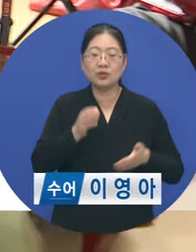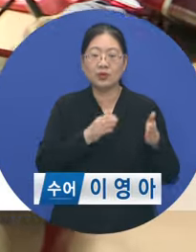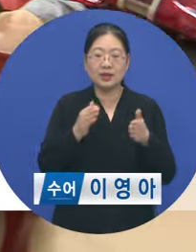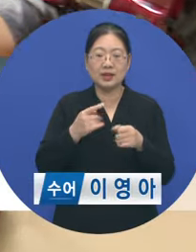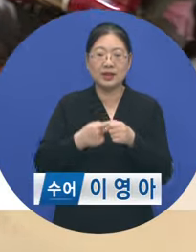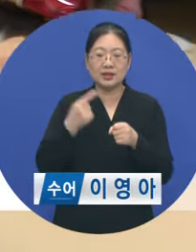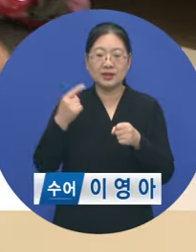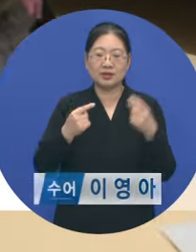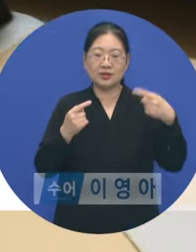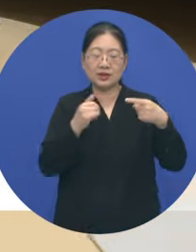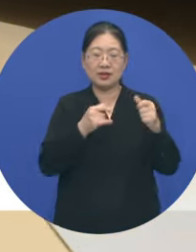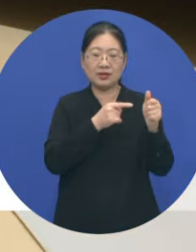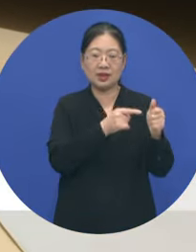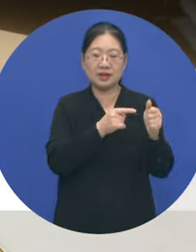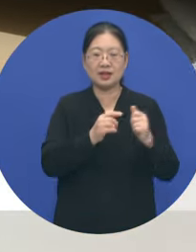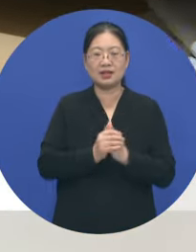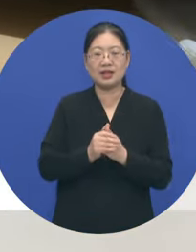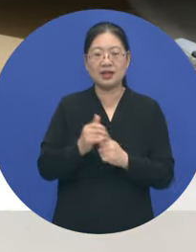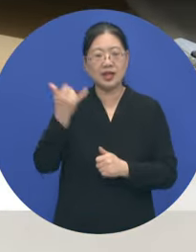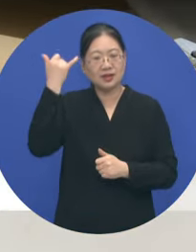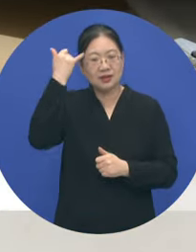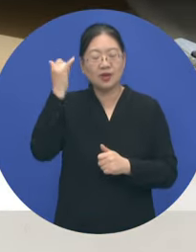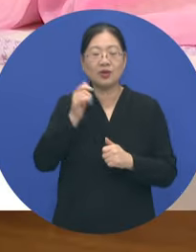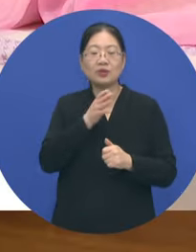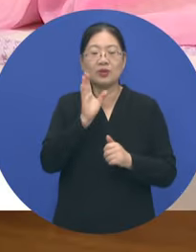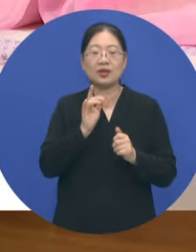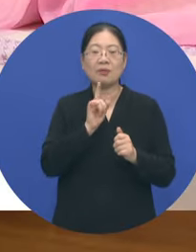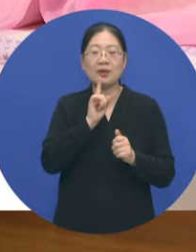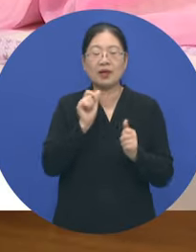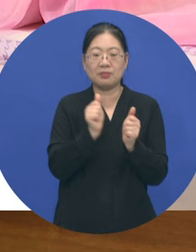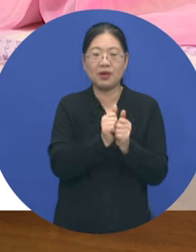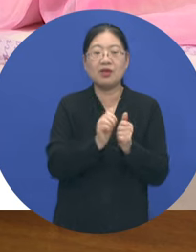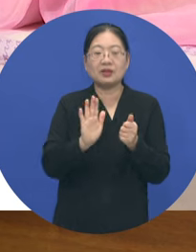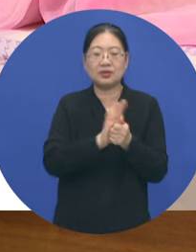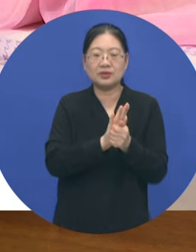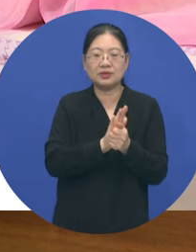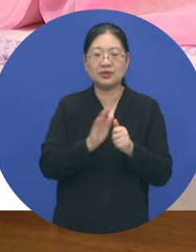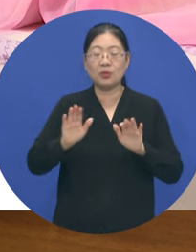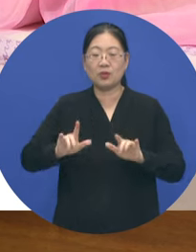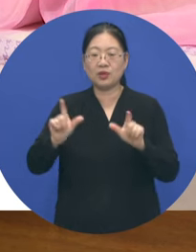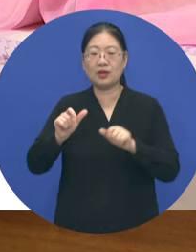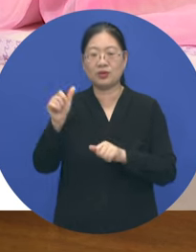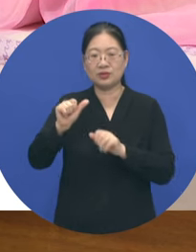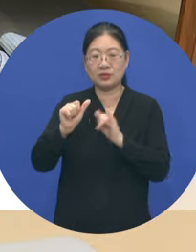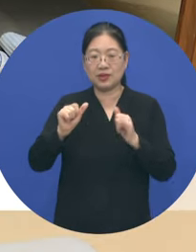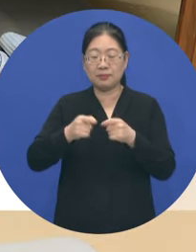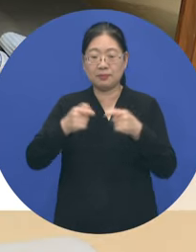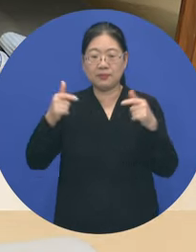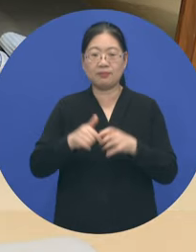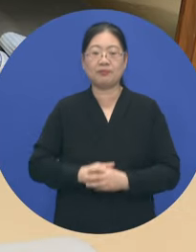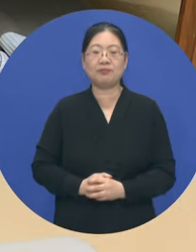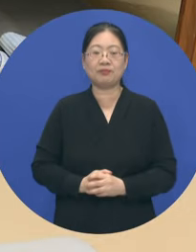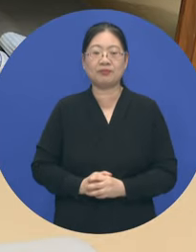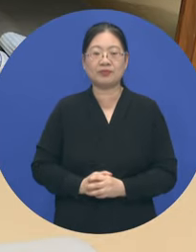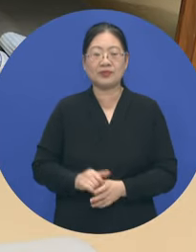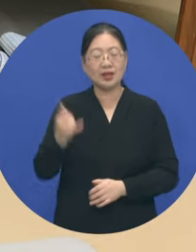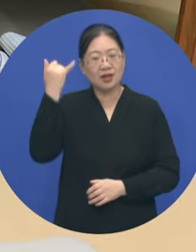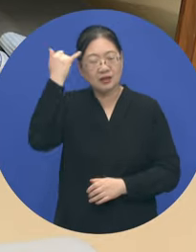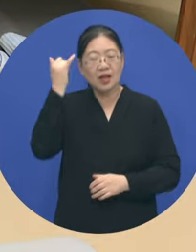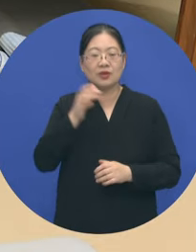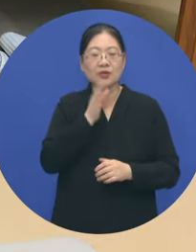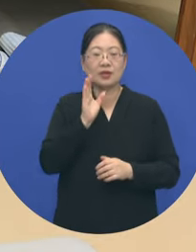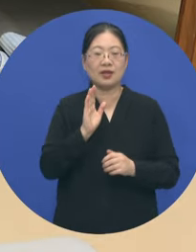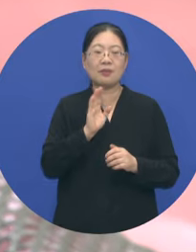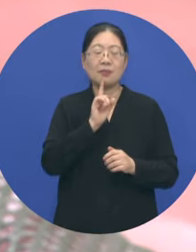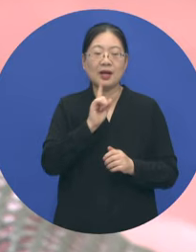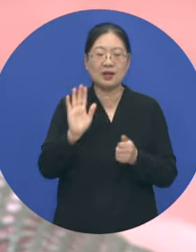경도는 지난해 1천명을 대상으로 진행한 인공지능 노인 말버 서비스를 올랜 5천명으로 확대한다고 밝혔습니다 인공지능